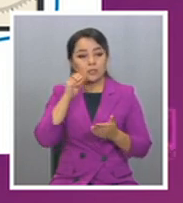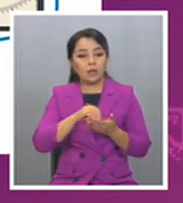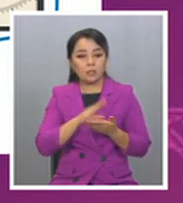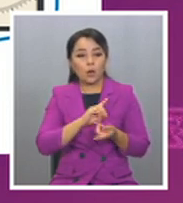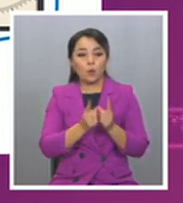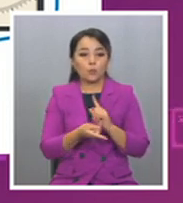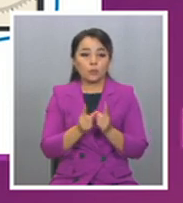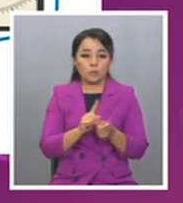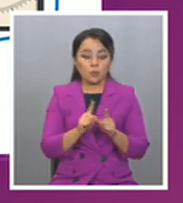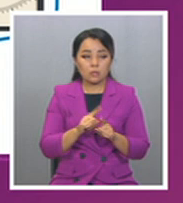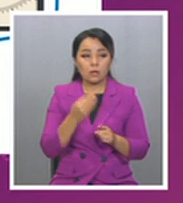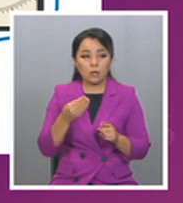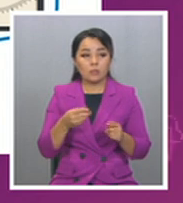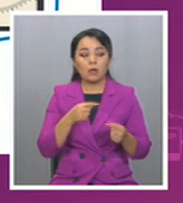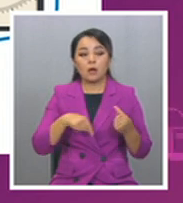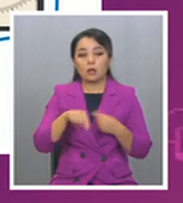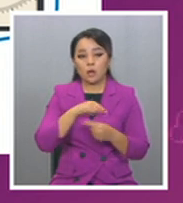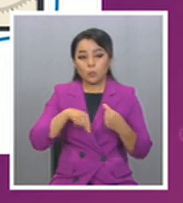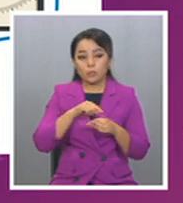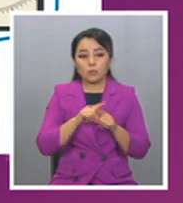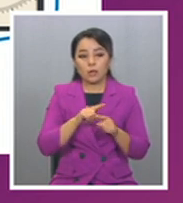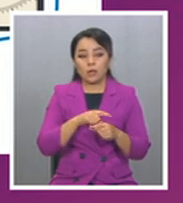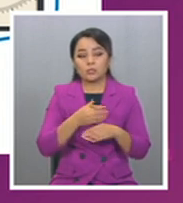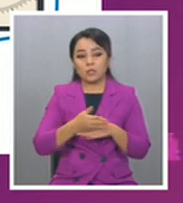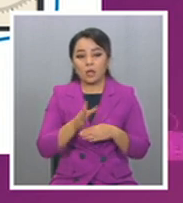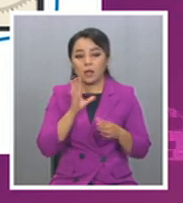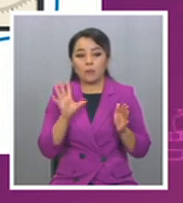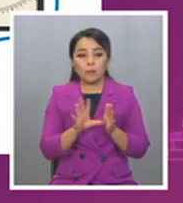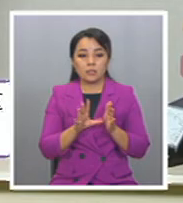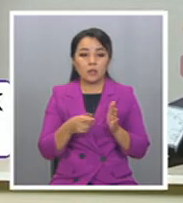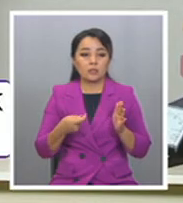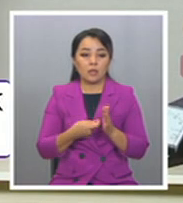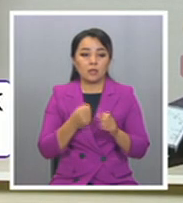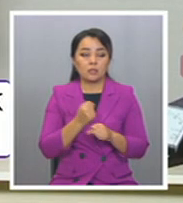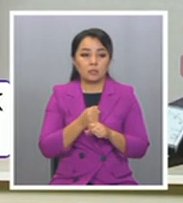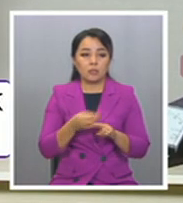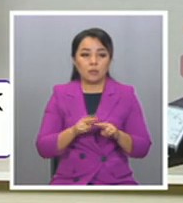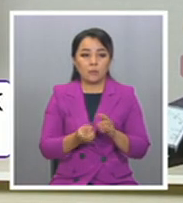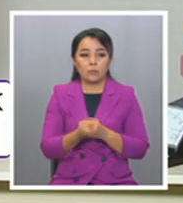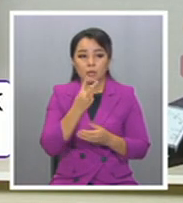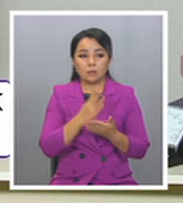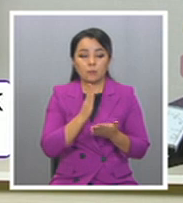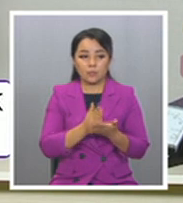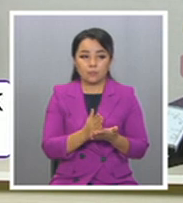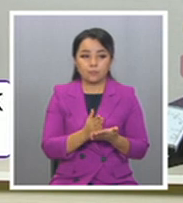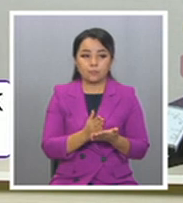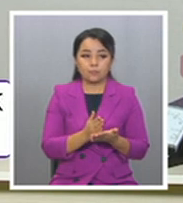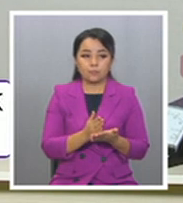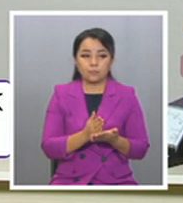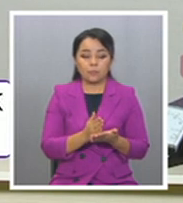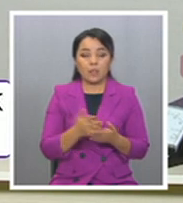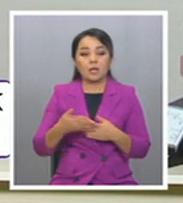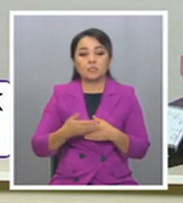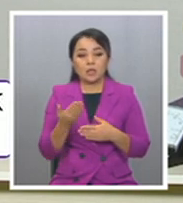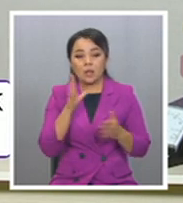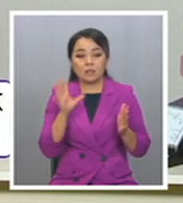бойынша катушканың өзіне сыртқы магнит өрісіне қарсы магнит өрісі пайда болады. Ленц ережесіне сәйкес. Сыртқы магнит